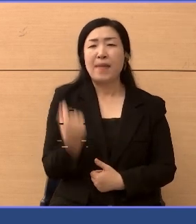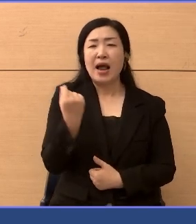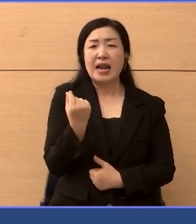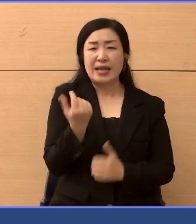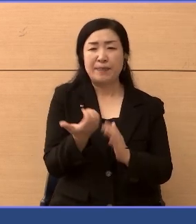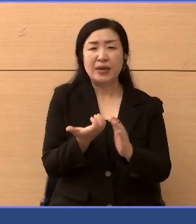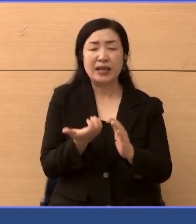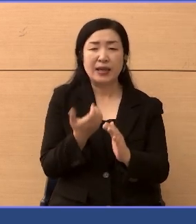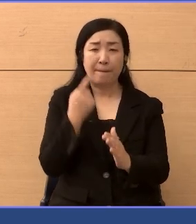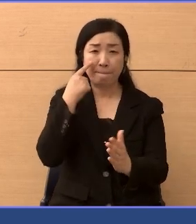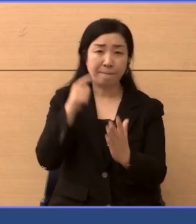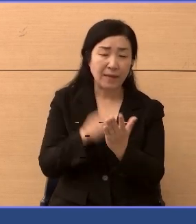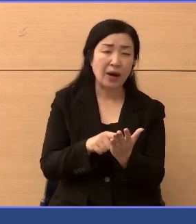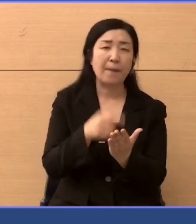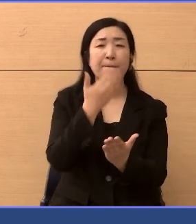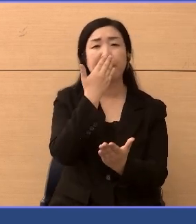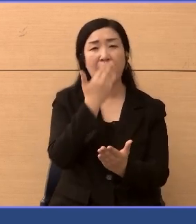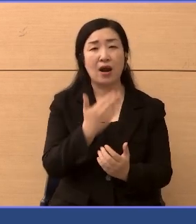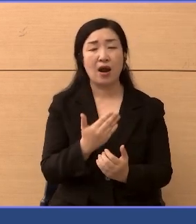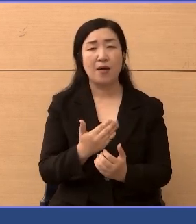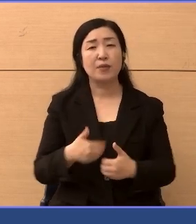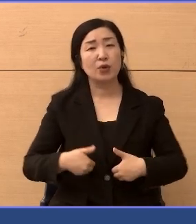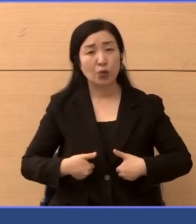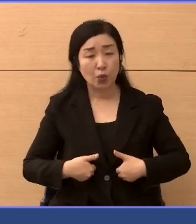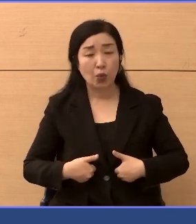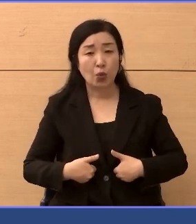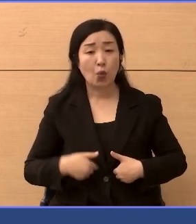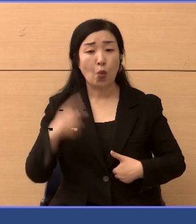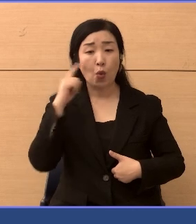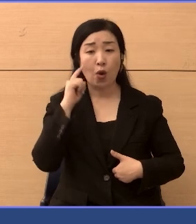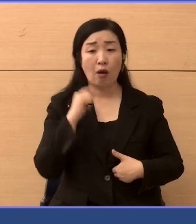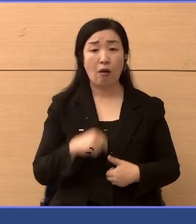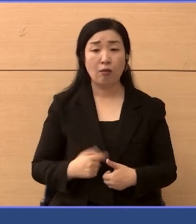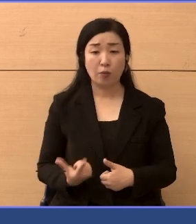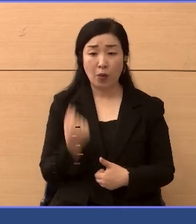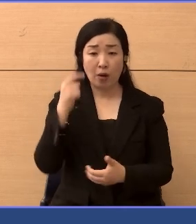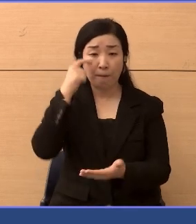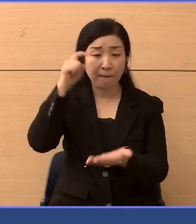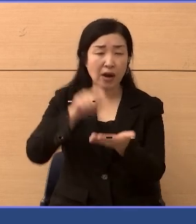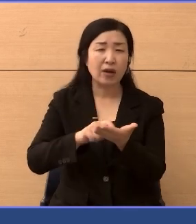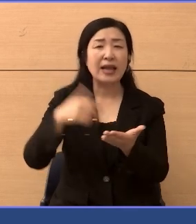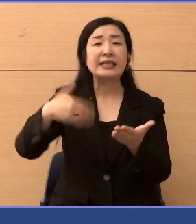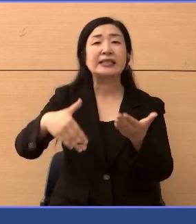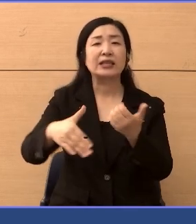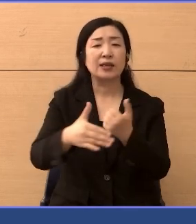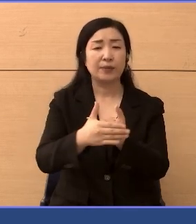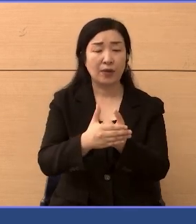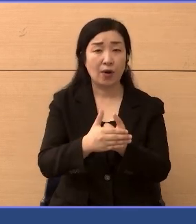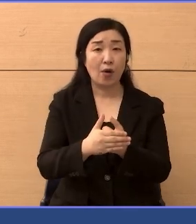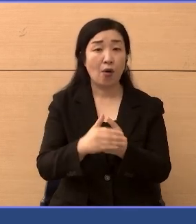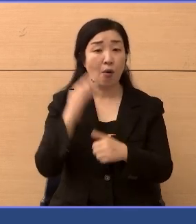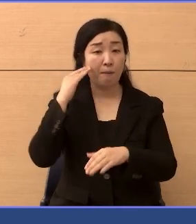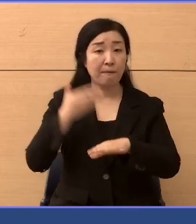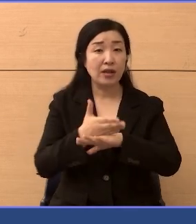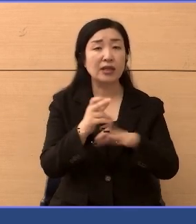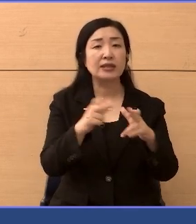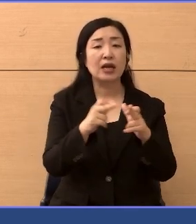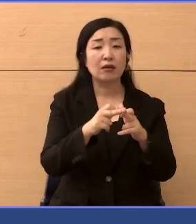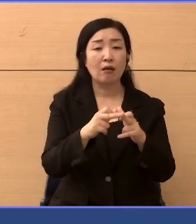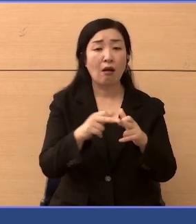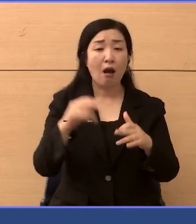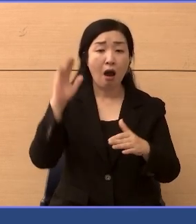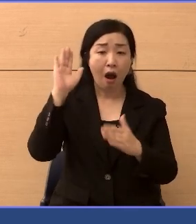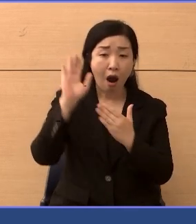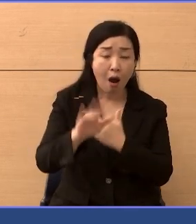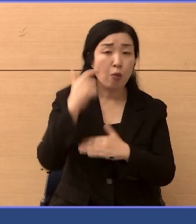a 진단, 발견이 diagnosis, we 필요합니다. can't 그래서 design 진단이 a 없다면 developmental 이러한 management 발달 plan 장애아들의 어떤 based 장애 on 관리 계획을 세울 professionals' 수가 knowledge